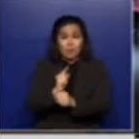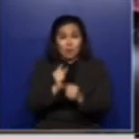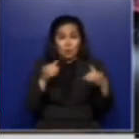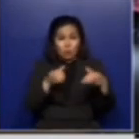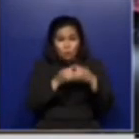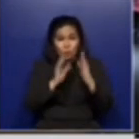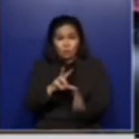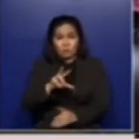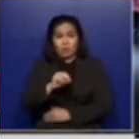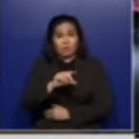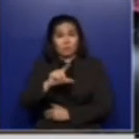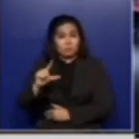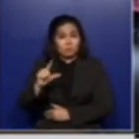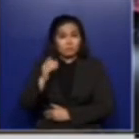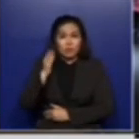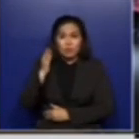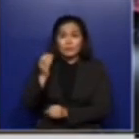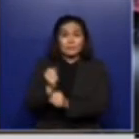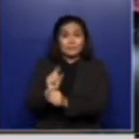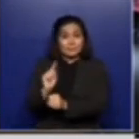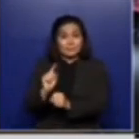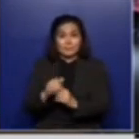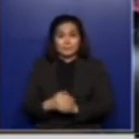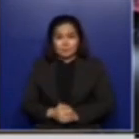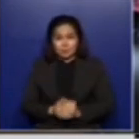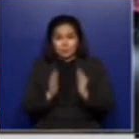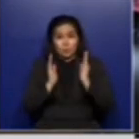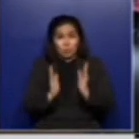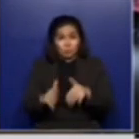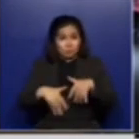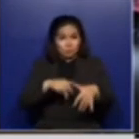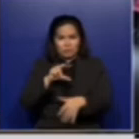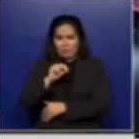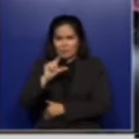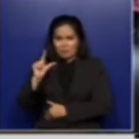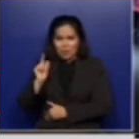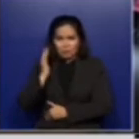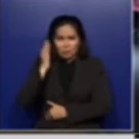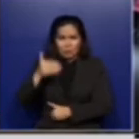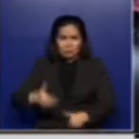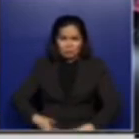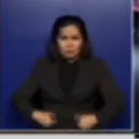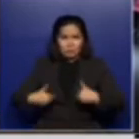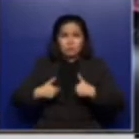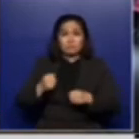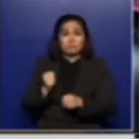นนี้และคน30ล้านคนนี้จะใช้ชีวิตอย่างไรในเมื่อเศรษ